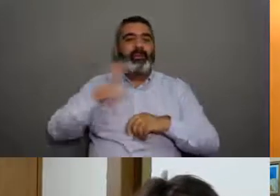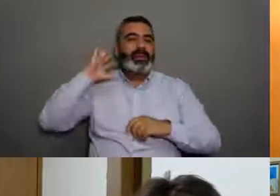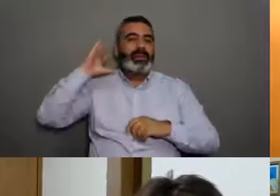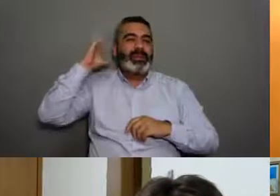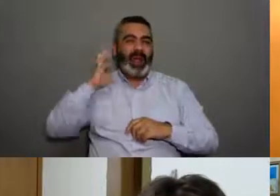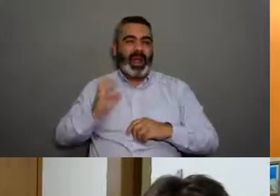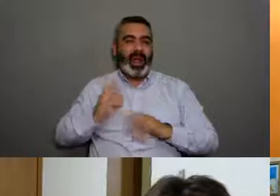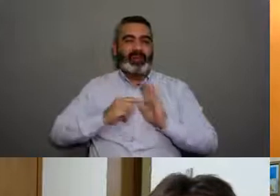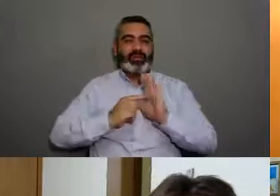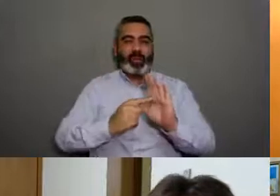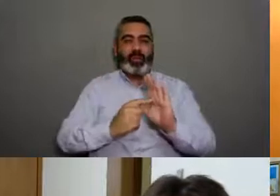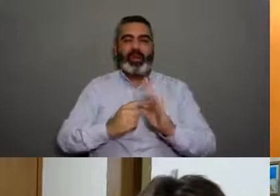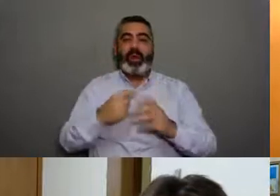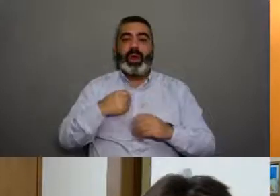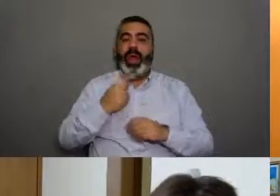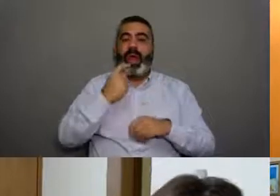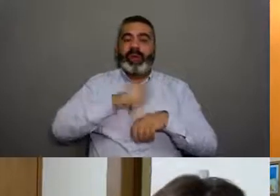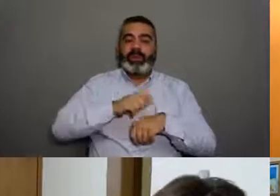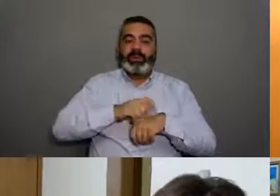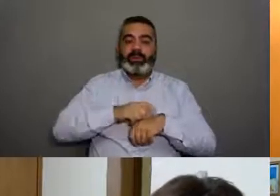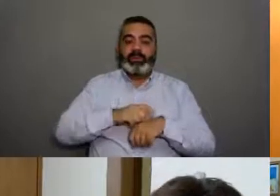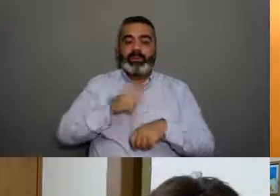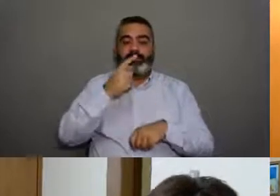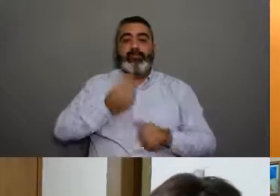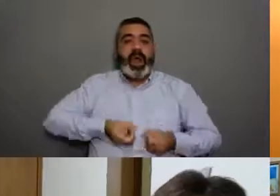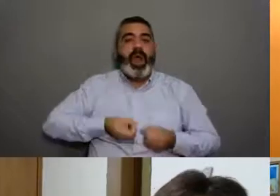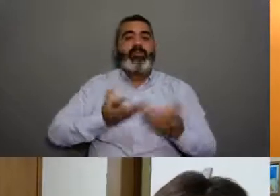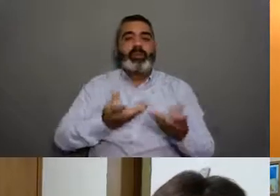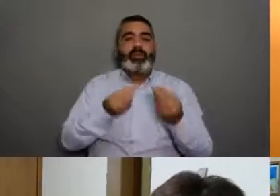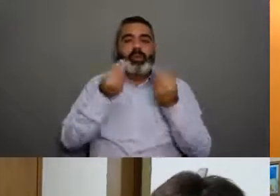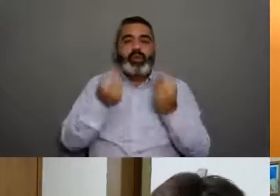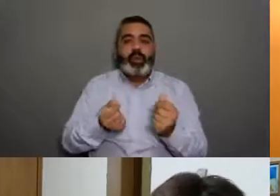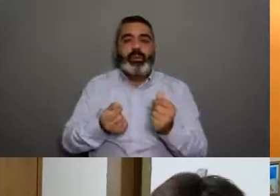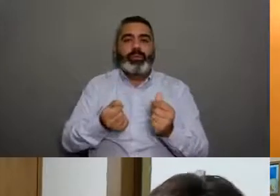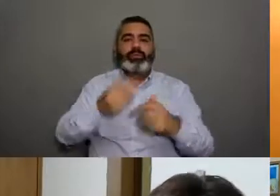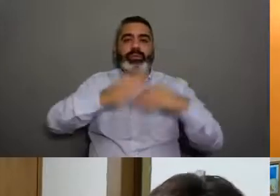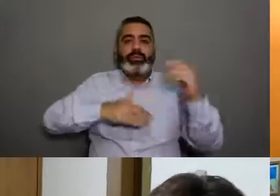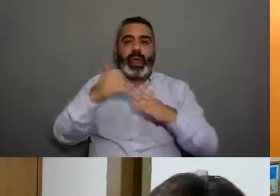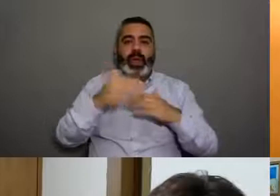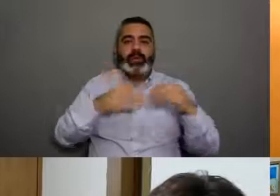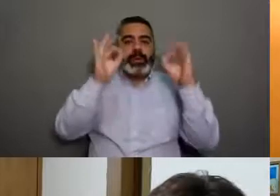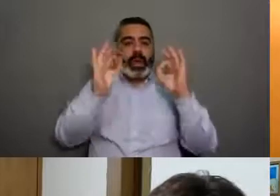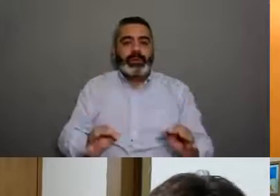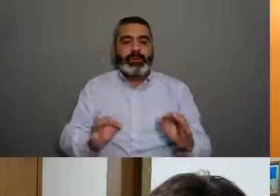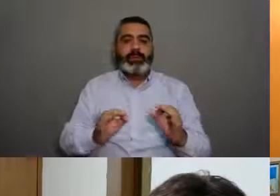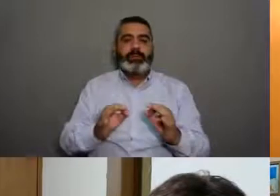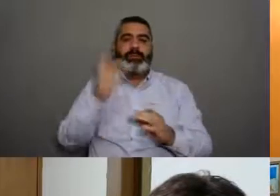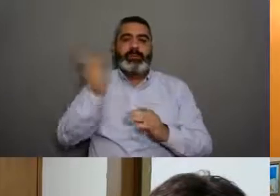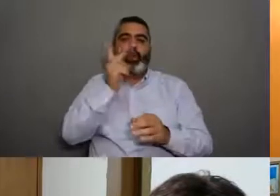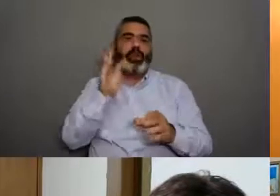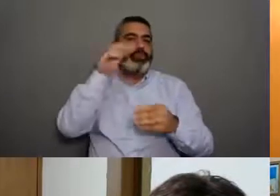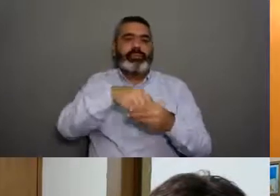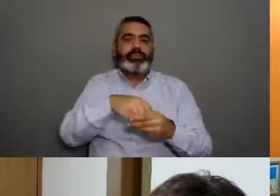όπως επιλέγουν μία κοινότητα έκφρασης, μία κοινότητα τέχνης, μία κοινότητα,